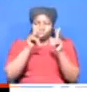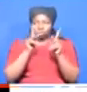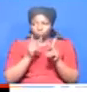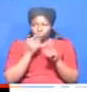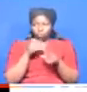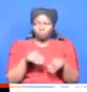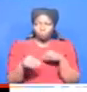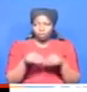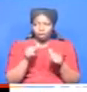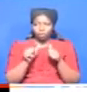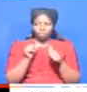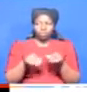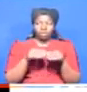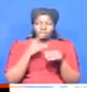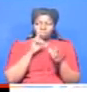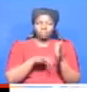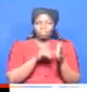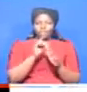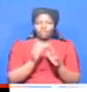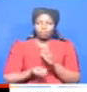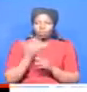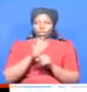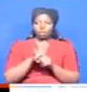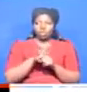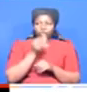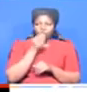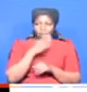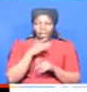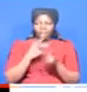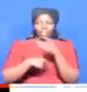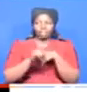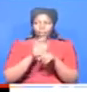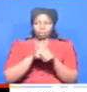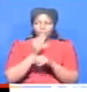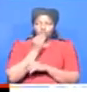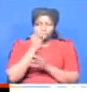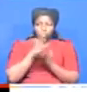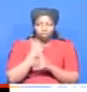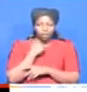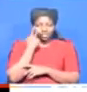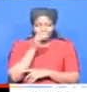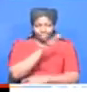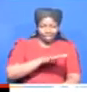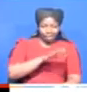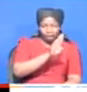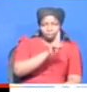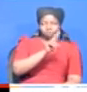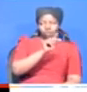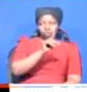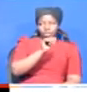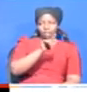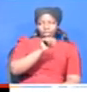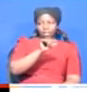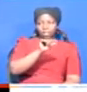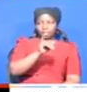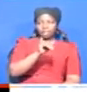ambayo inaweza kutoa chakula mingi sana na hata kuuza. So tayari tumeona kule Budalangi, badala ya kuwa na zile floods, tunataka tuwe